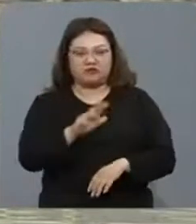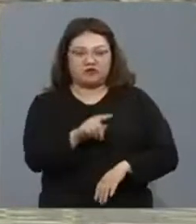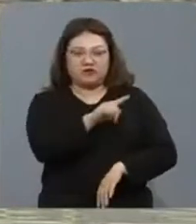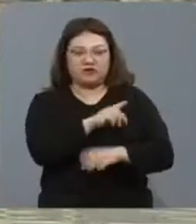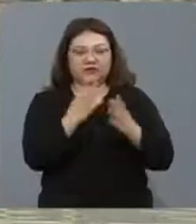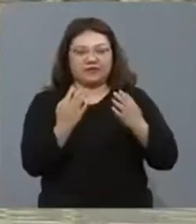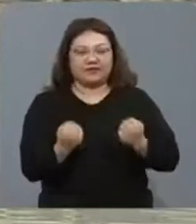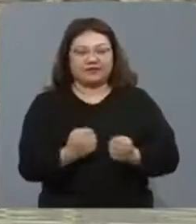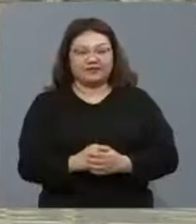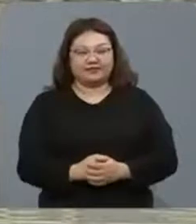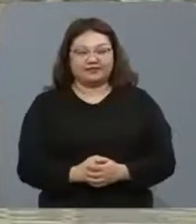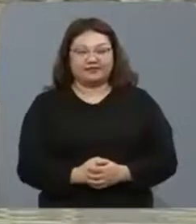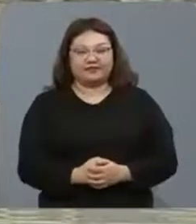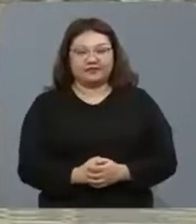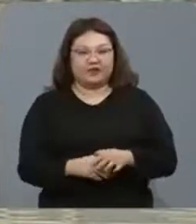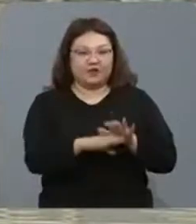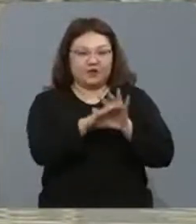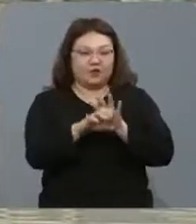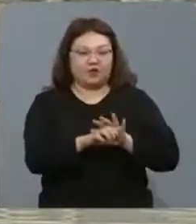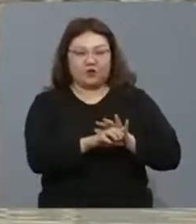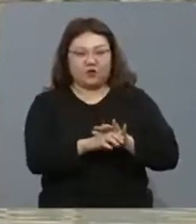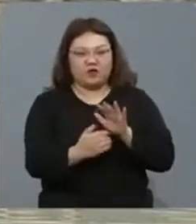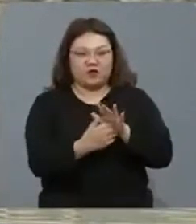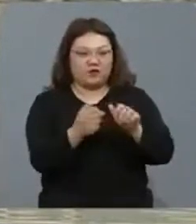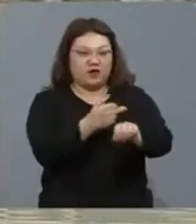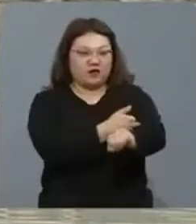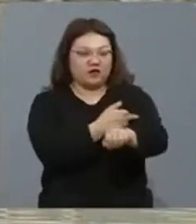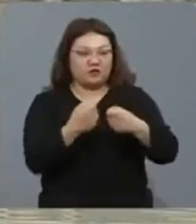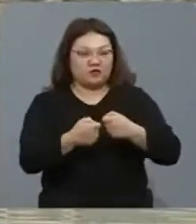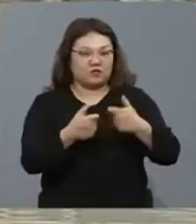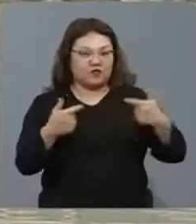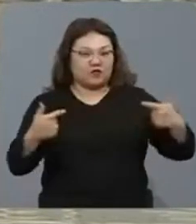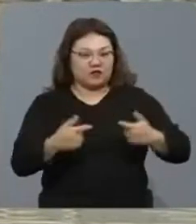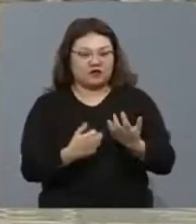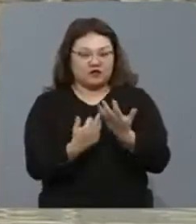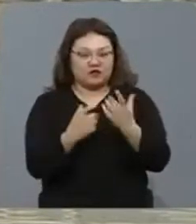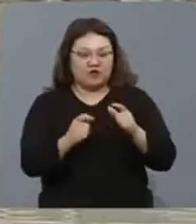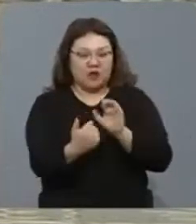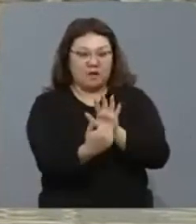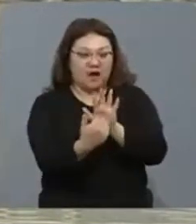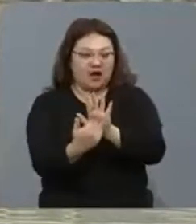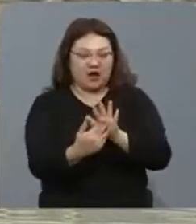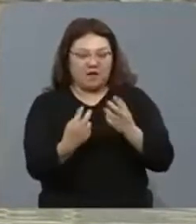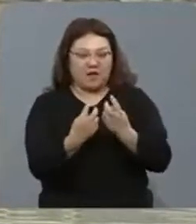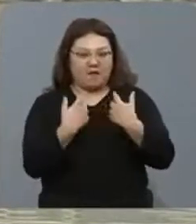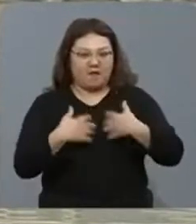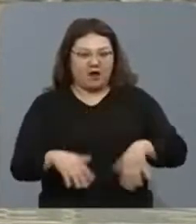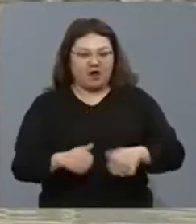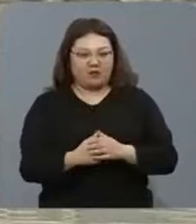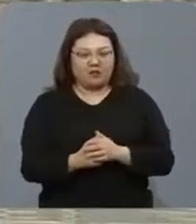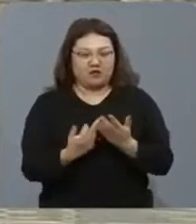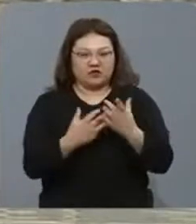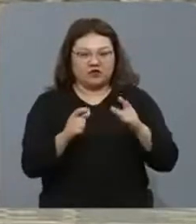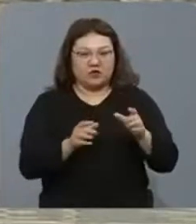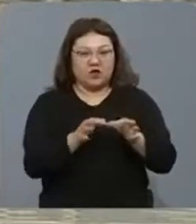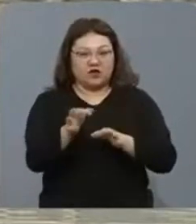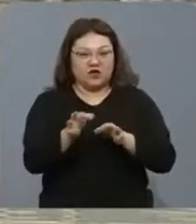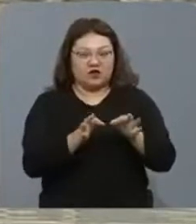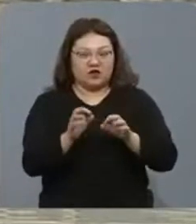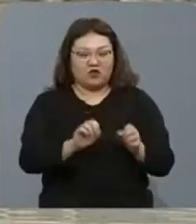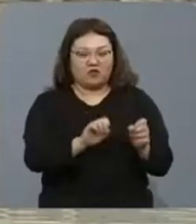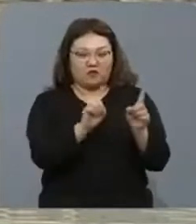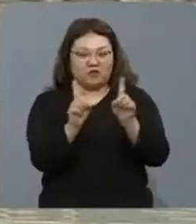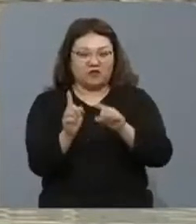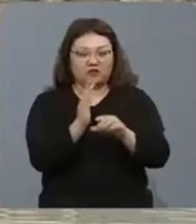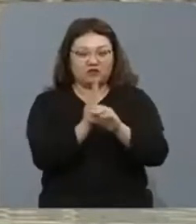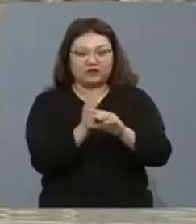최다를 기록했는데요. 코로나19 백신 접종 확대와 방역 조치 완화 등에 힘입어 제주 실물 경기도 점차 회복세를